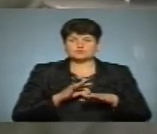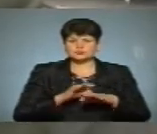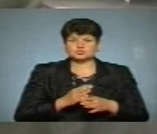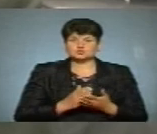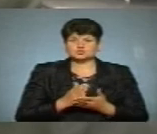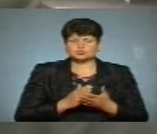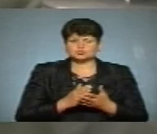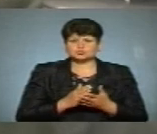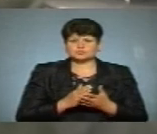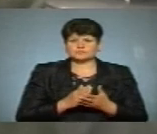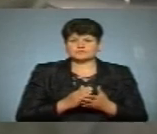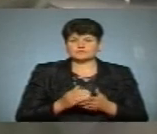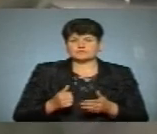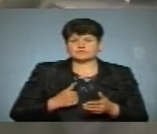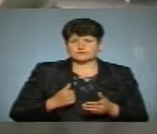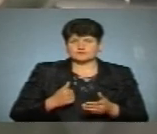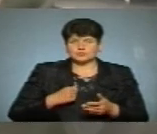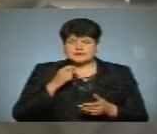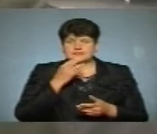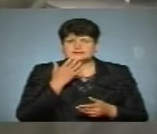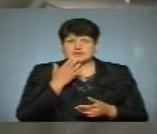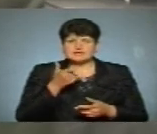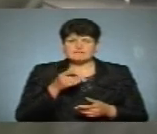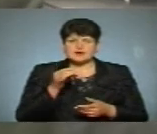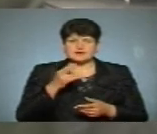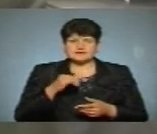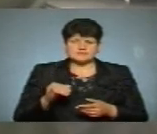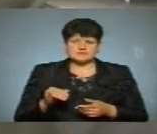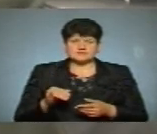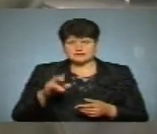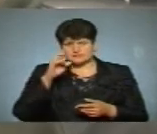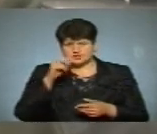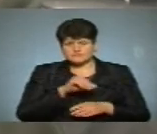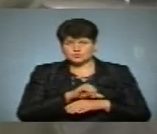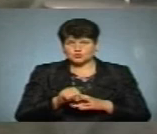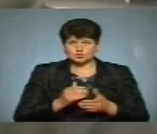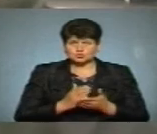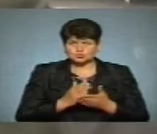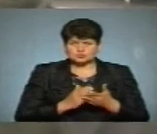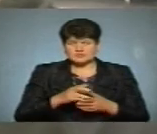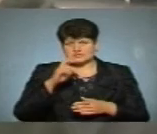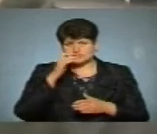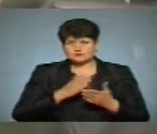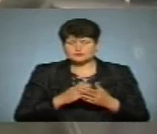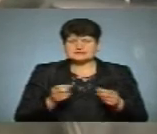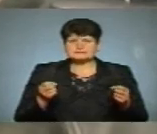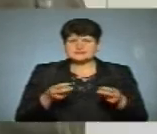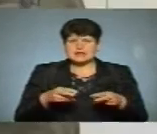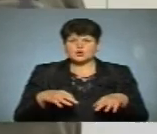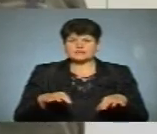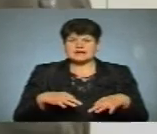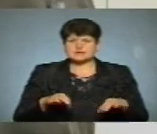службу в лавах Збройних сил України, Національної гвардії, Державної прикордонної служби та Державної служби спеціального